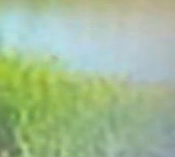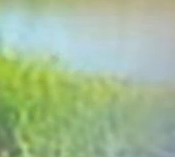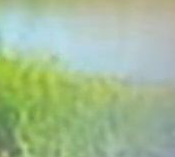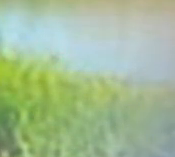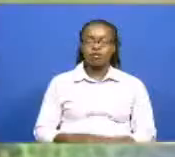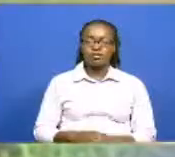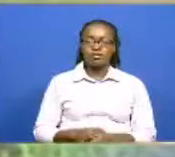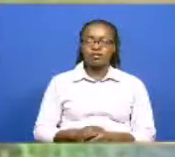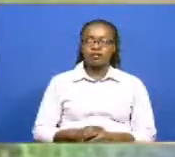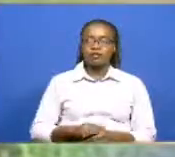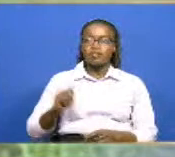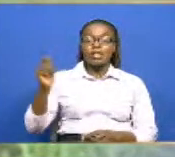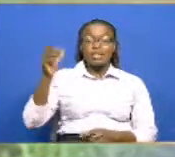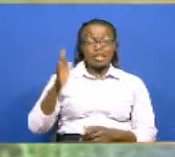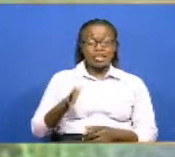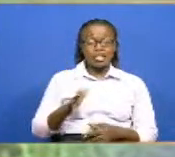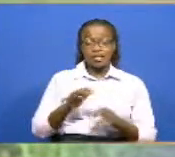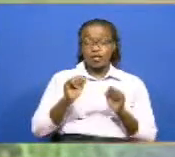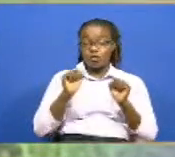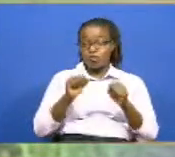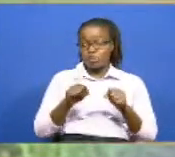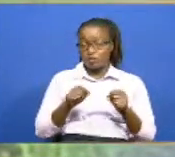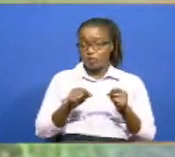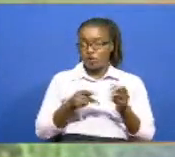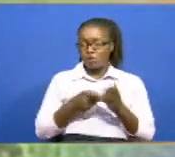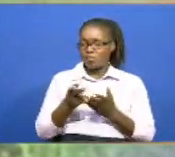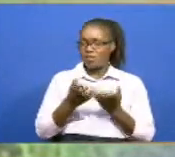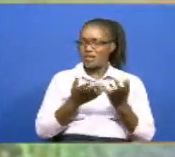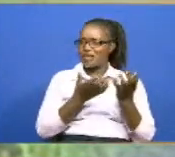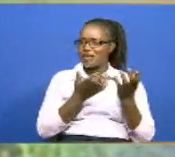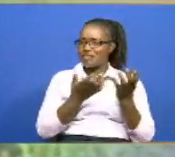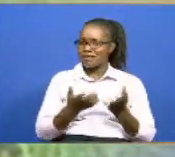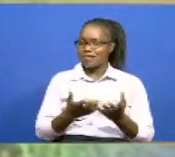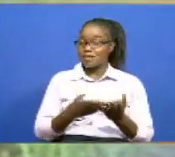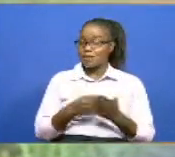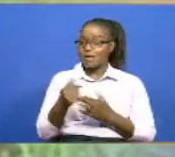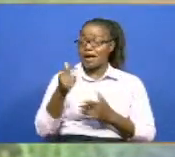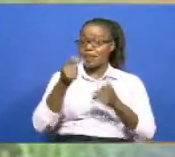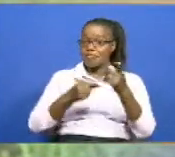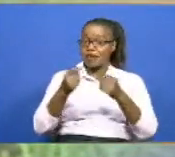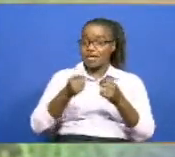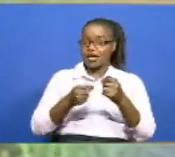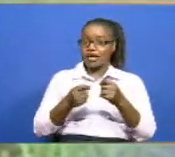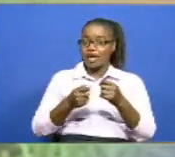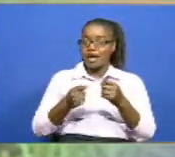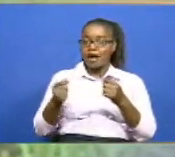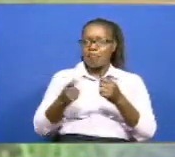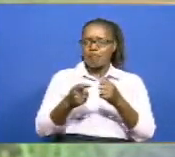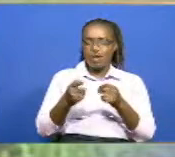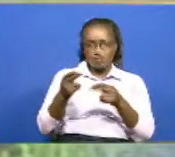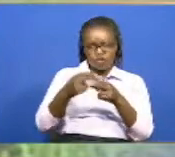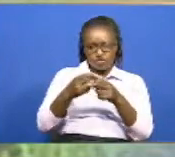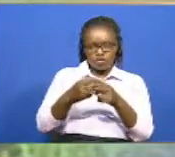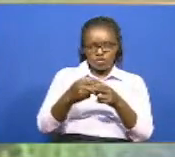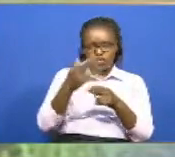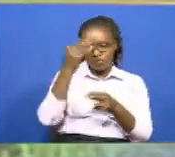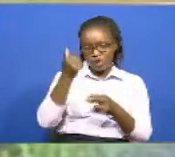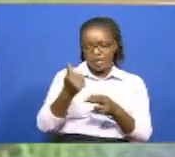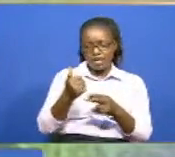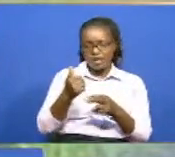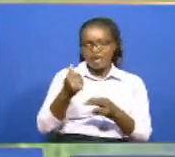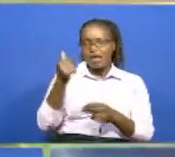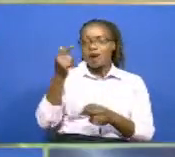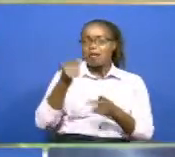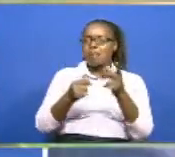Haya, Wakenya huenda wakalazimika kugharamika zaidi katika kununua maziwa katika miezi ijayo kwa sababu uzalishaji wa maziwa